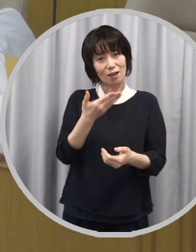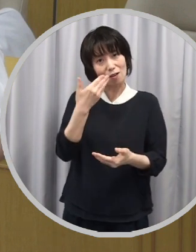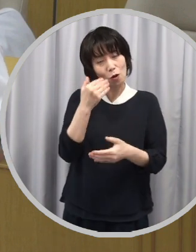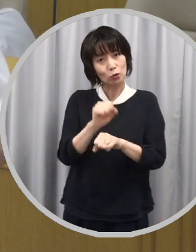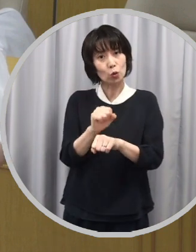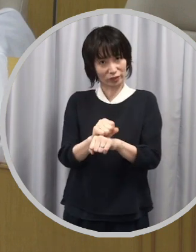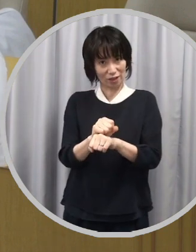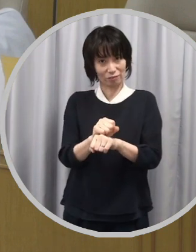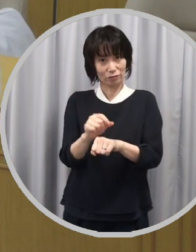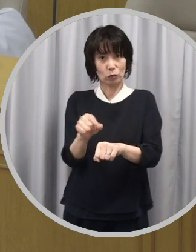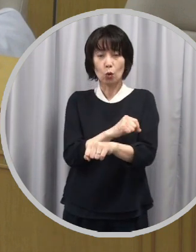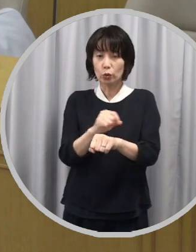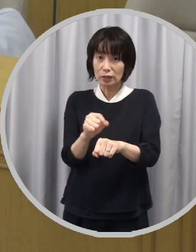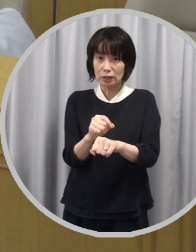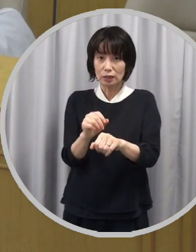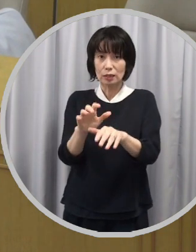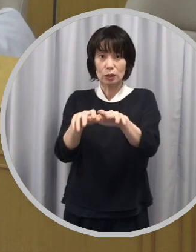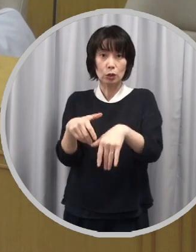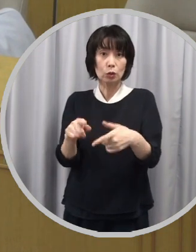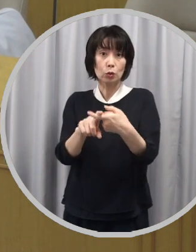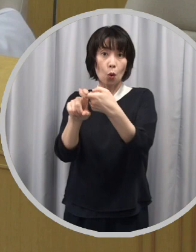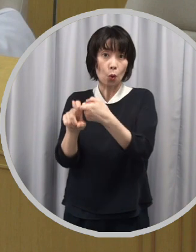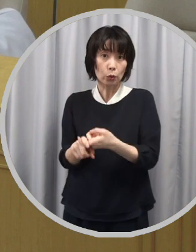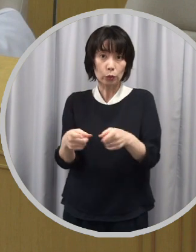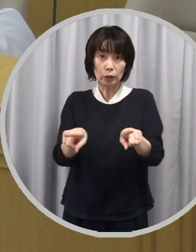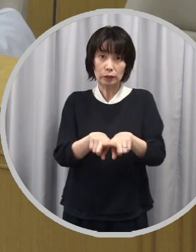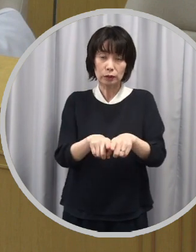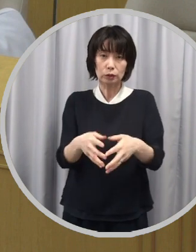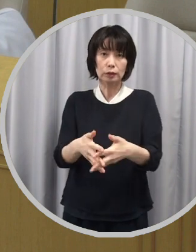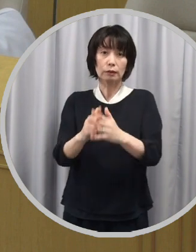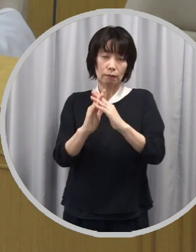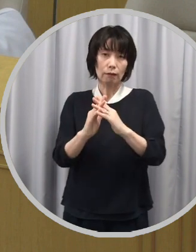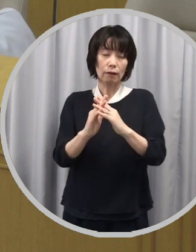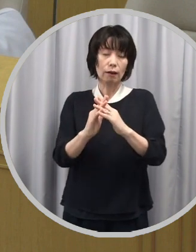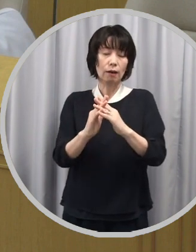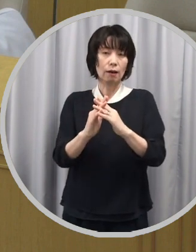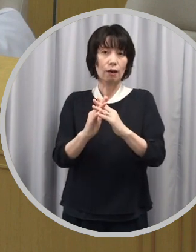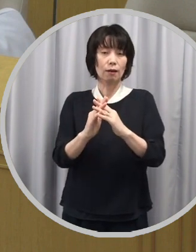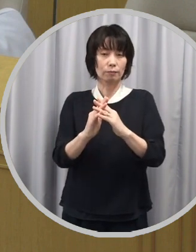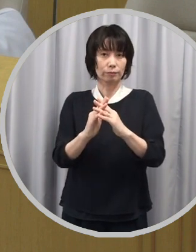に石狩農協とタイアップしてセッティングした